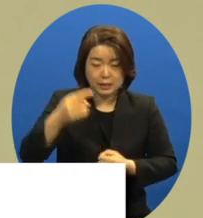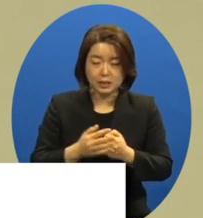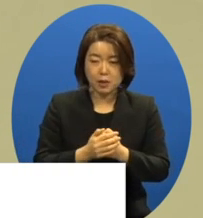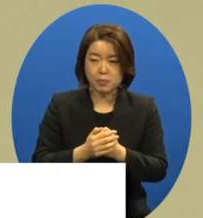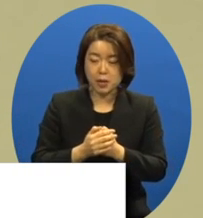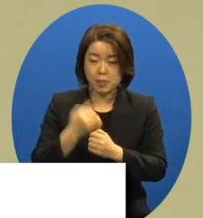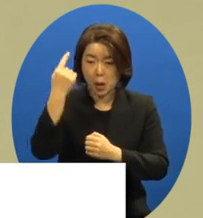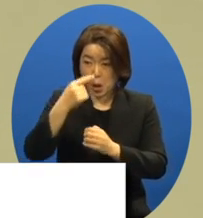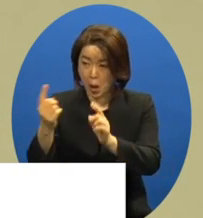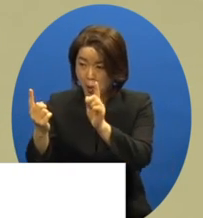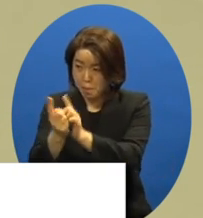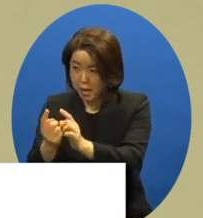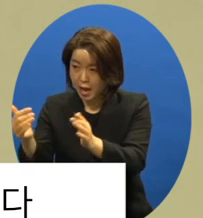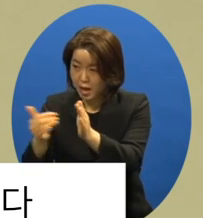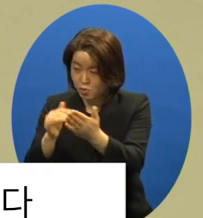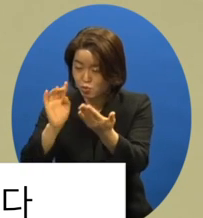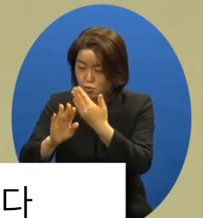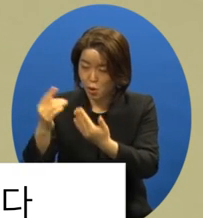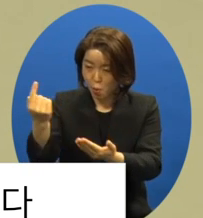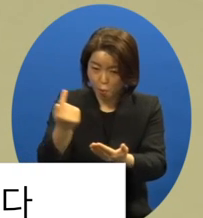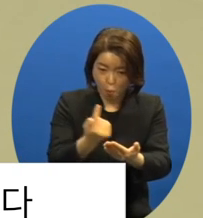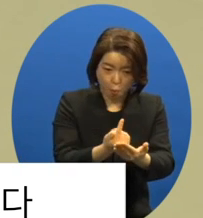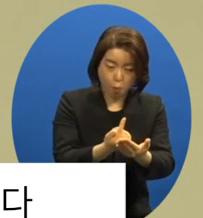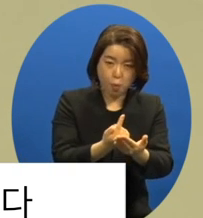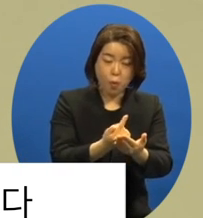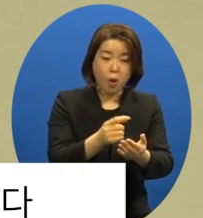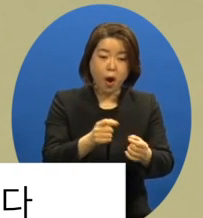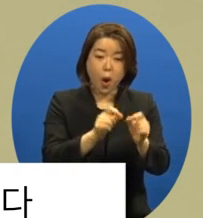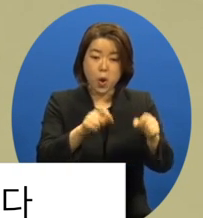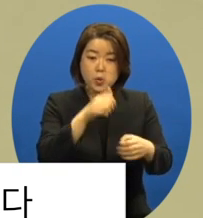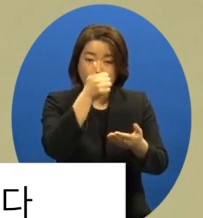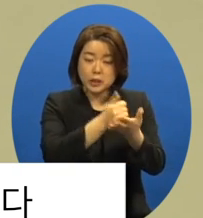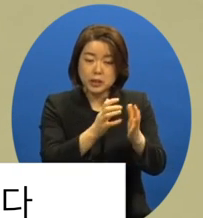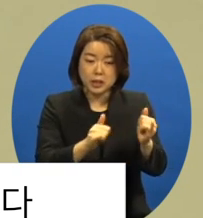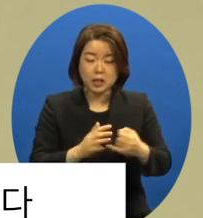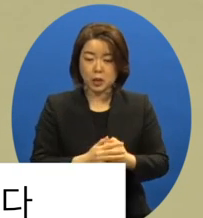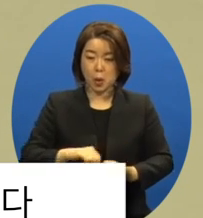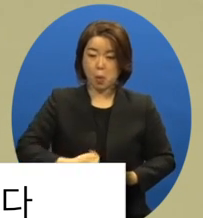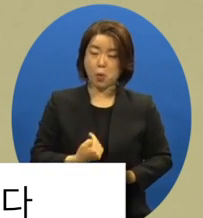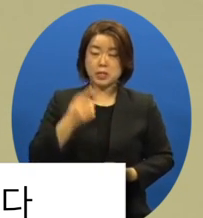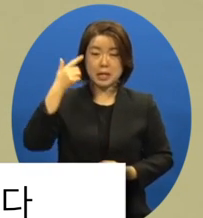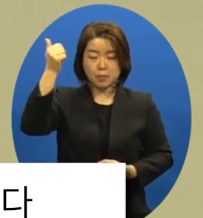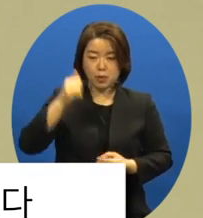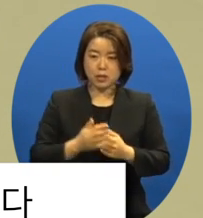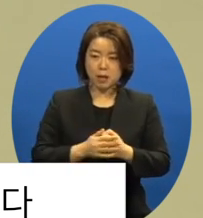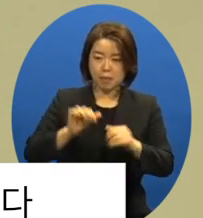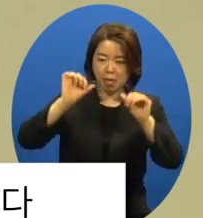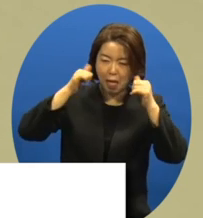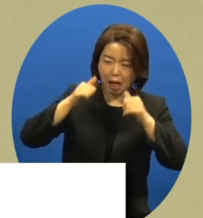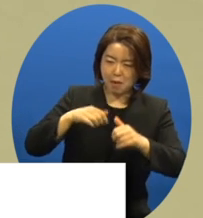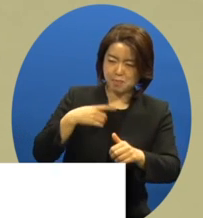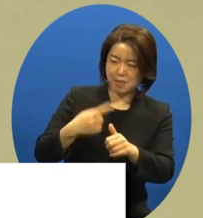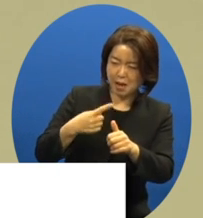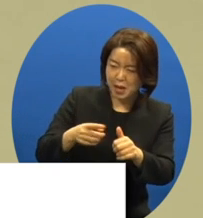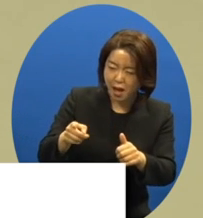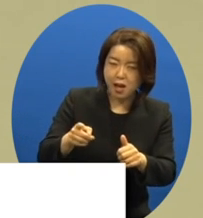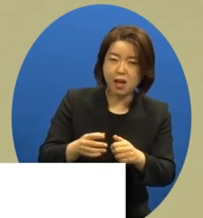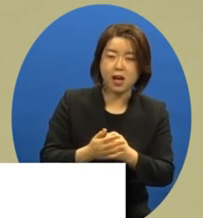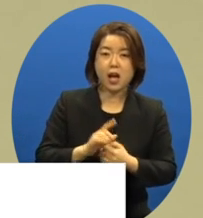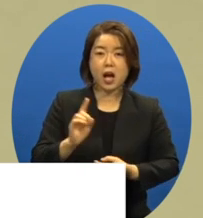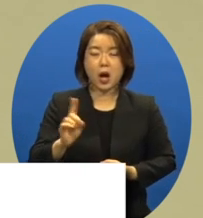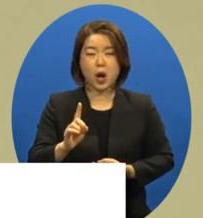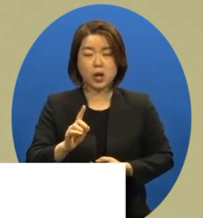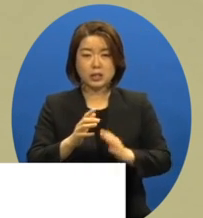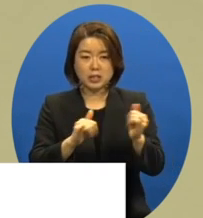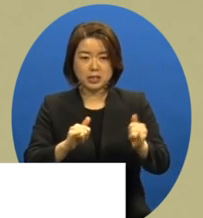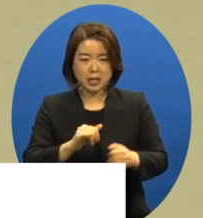돌아온 동료 죄수들이 혼자 있는 범브란트 목사님을 보고 놀리기 시작했습니다. 어떤 사람은 아주 입에